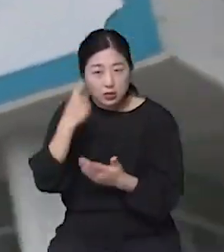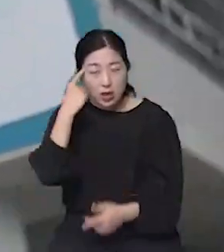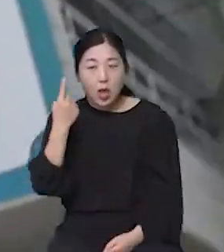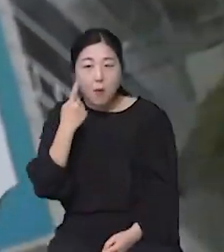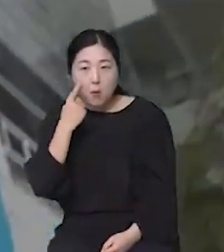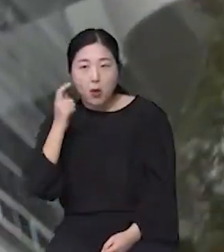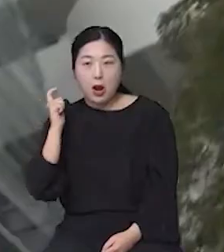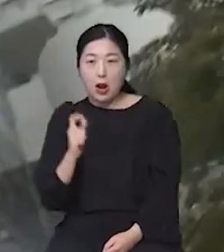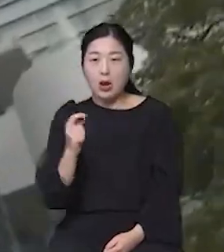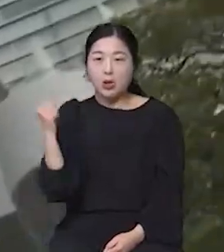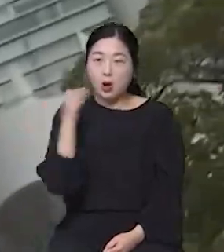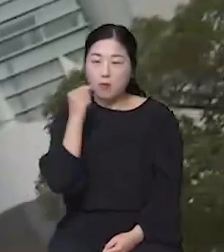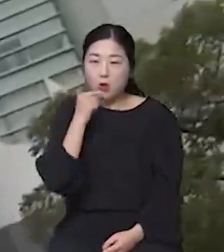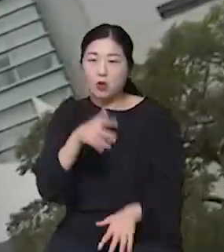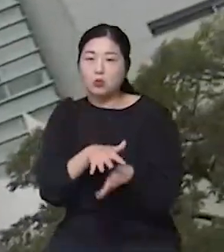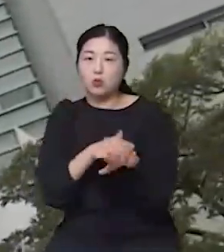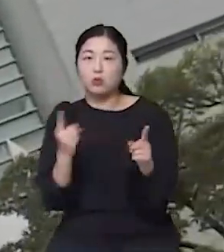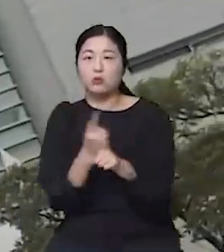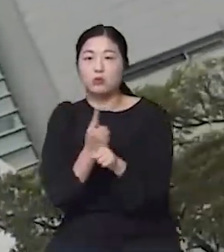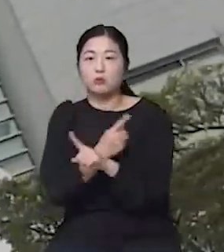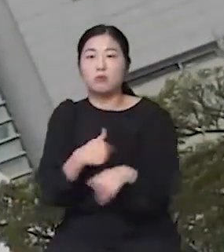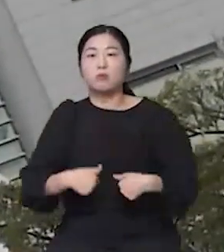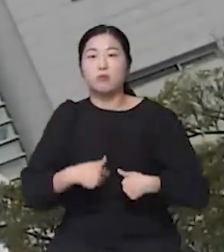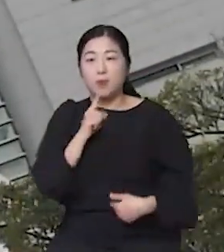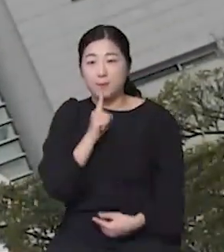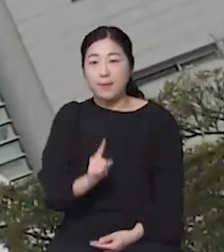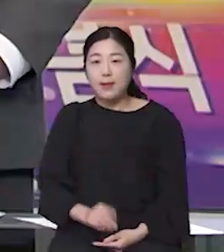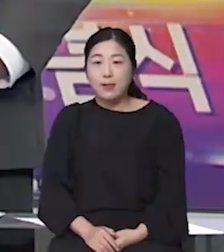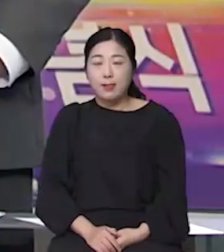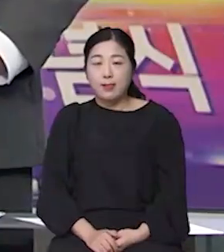강도 높은 혁신을 예고하기도 했습니다.